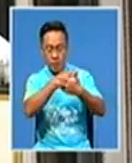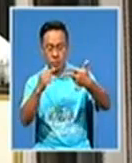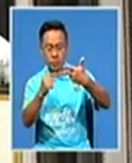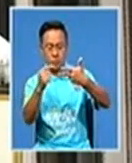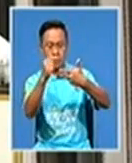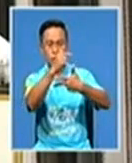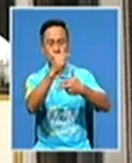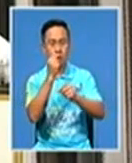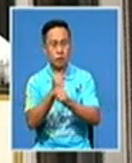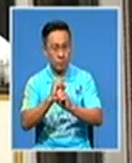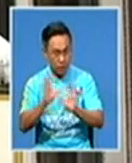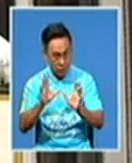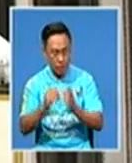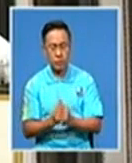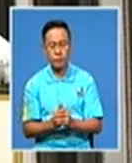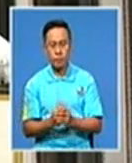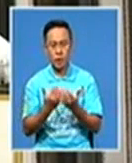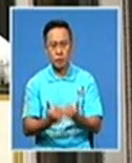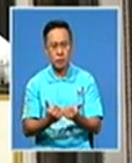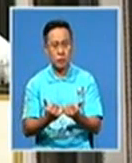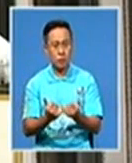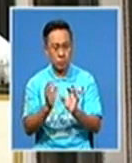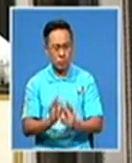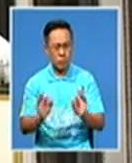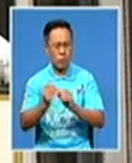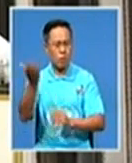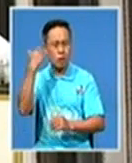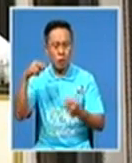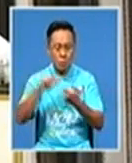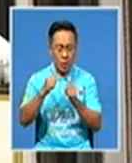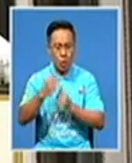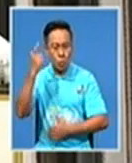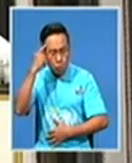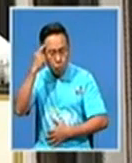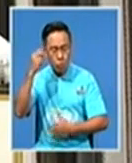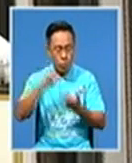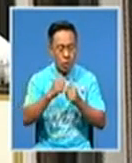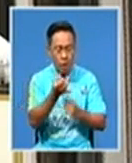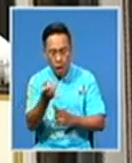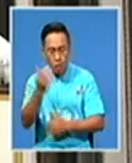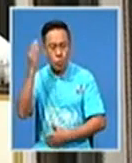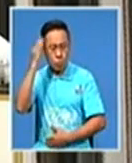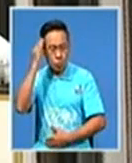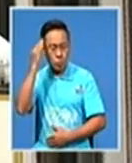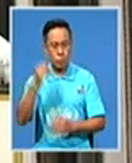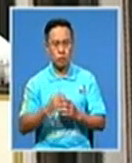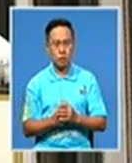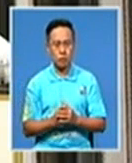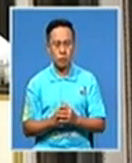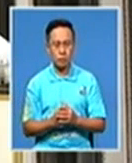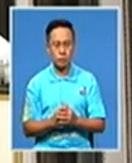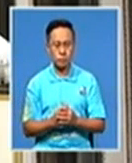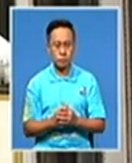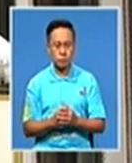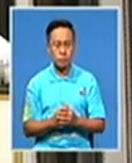รสำเร็จไปแล้วบ้างนะครับอันนี้เป็นสิ่งสำคัญเพราะที่ผ่านมานั้นทุกคนจะรู้แต่ปัญหานะครับไม่ว่าจะเป็นใครก็ตาม